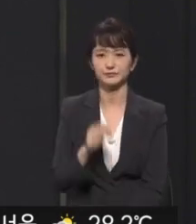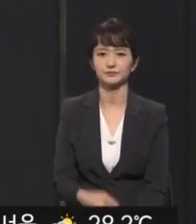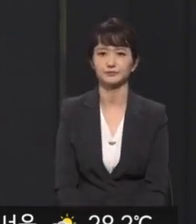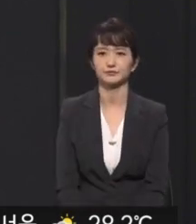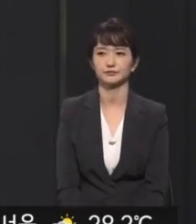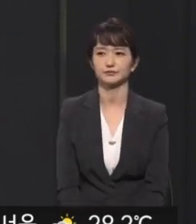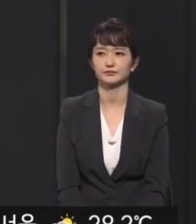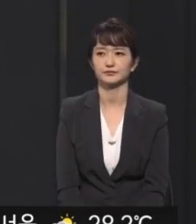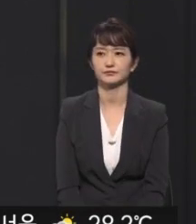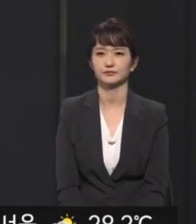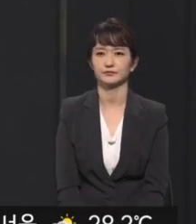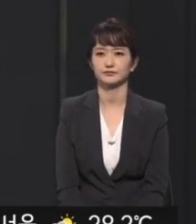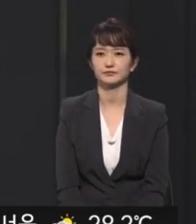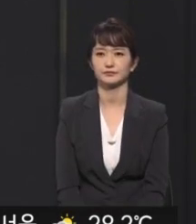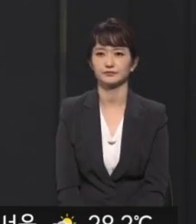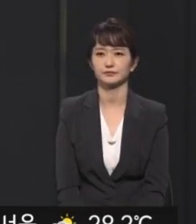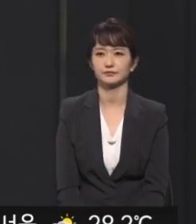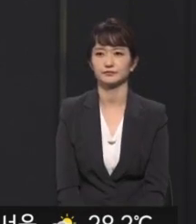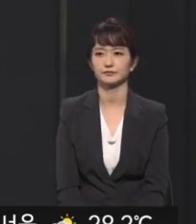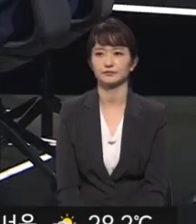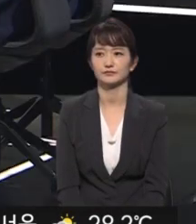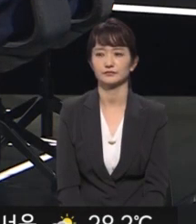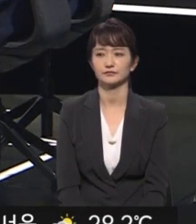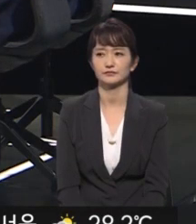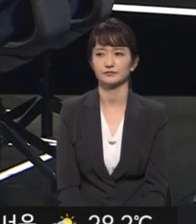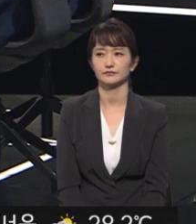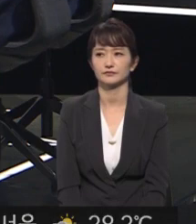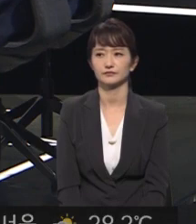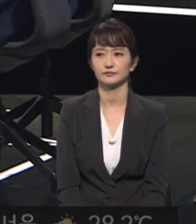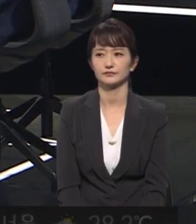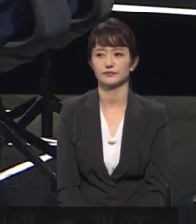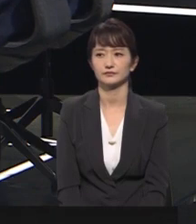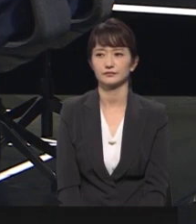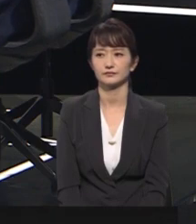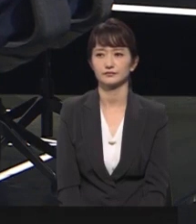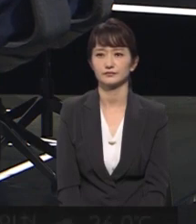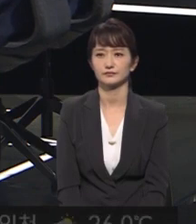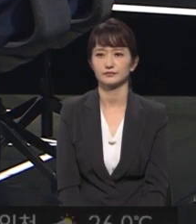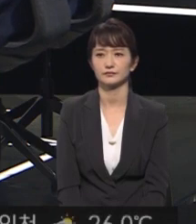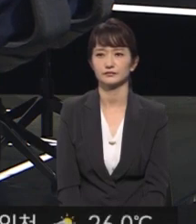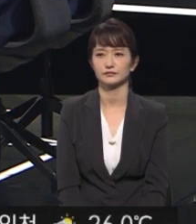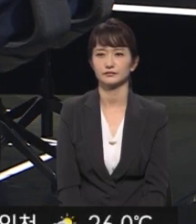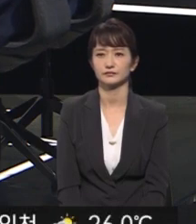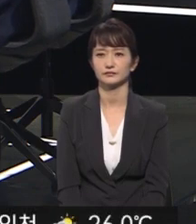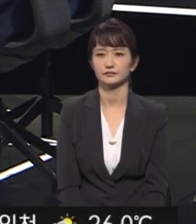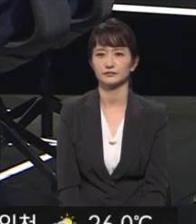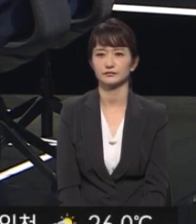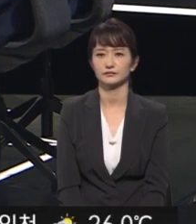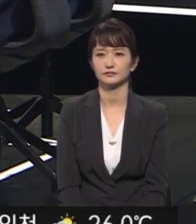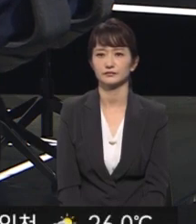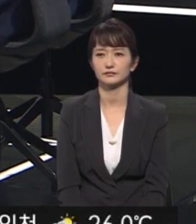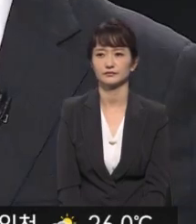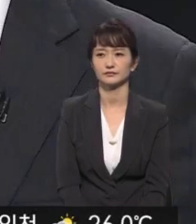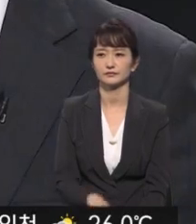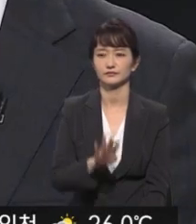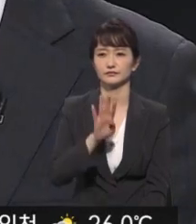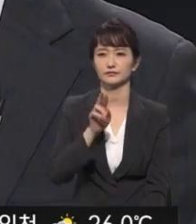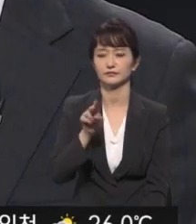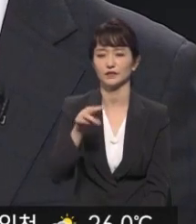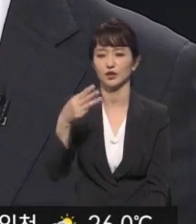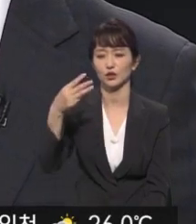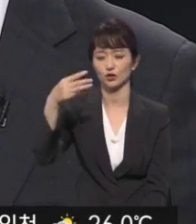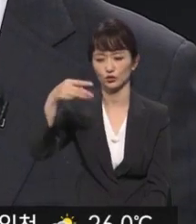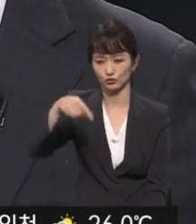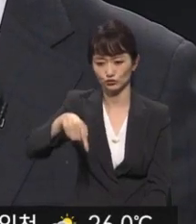일단 연천에 는 벼루 연자 관련자에 관련 짜인 어디로 가는 거죠 그래서 연구할 때 첨단 거래제 별호를 뚫을 만큼